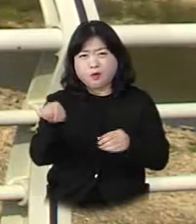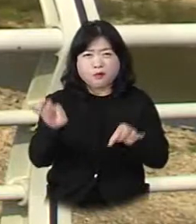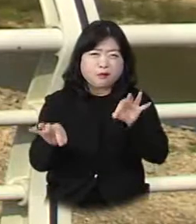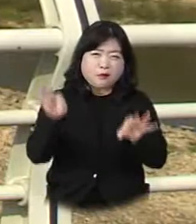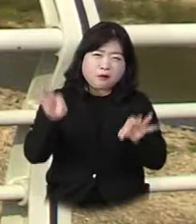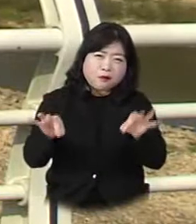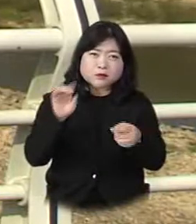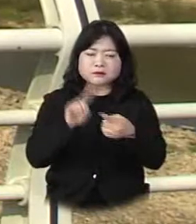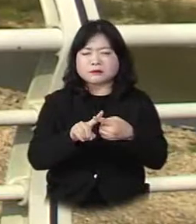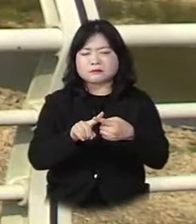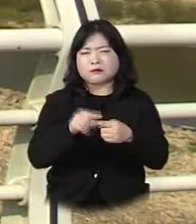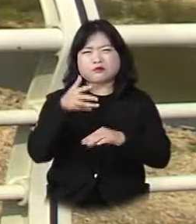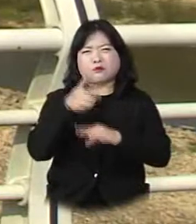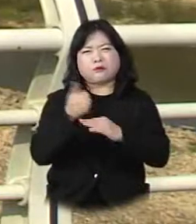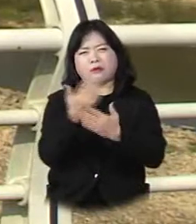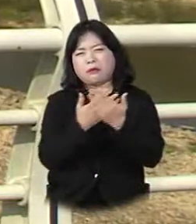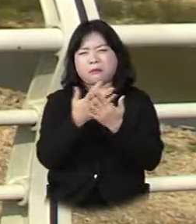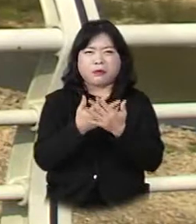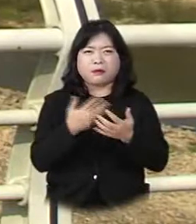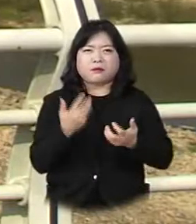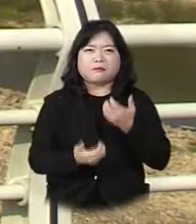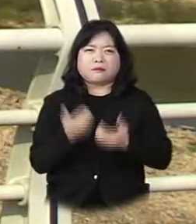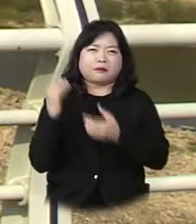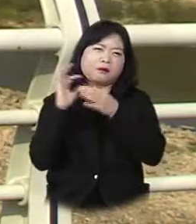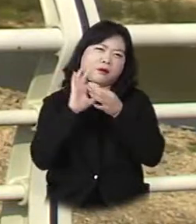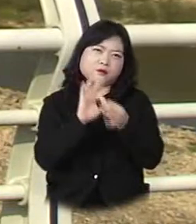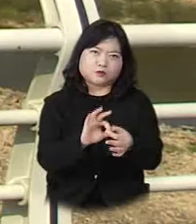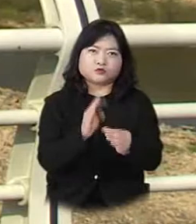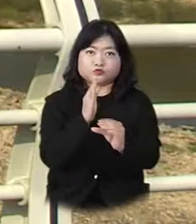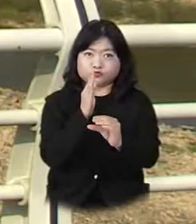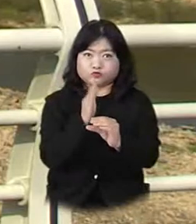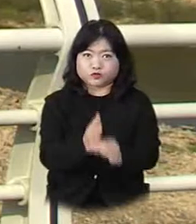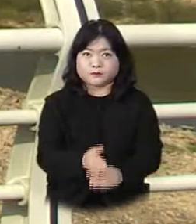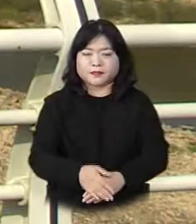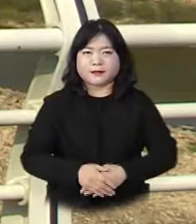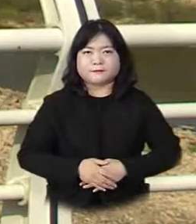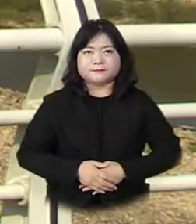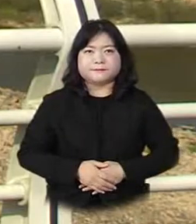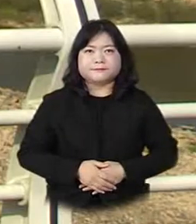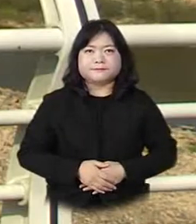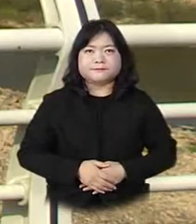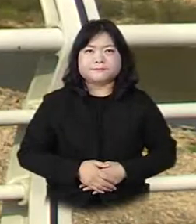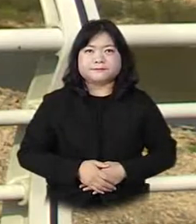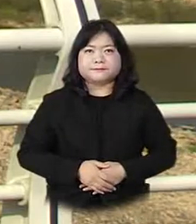결론을 내지 못한 채 갈등만 증폭되고 있습니다. TBC 서원진입니다.